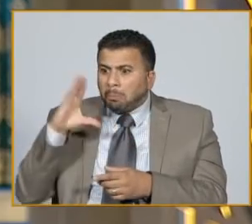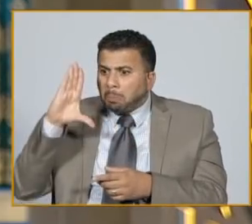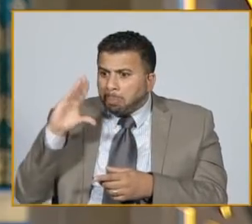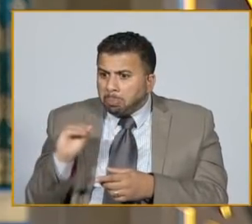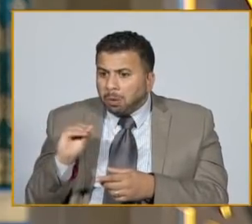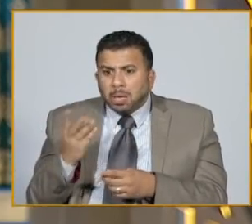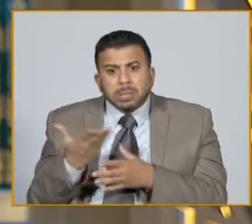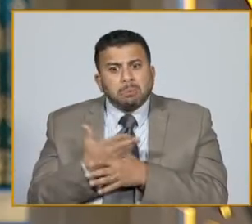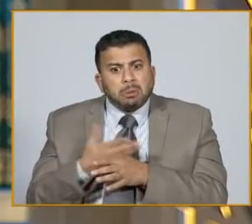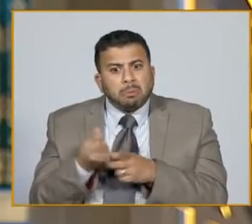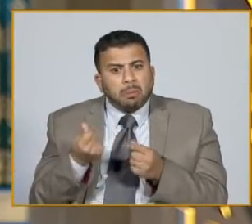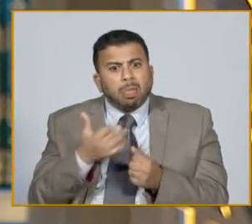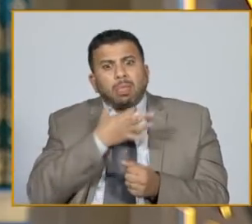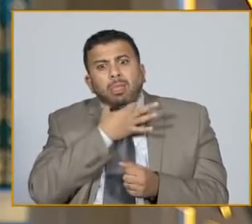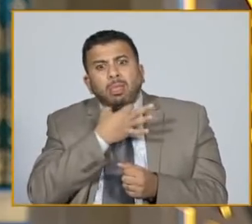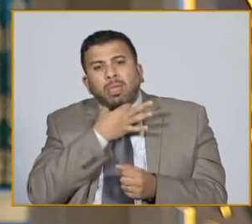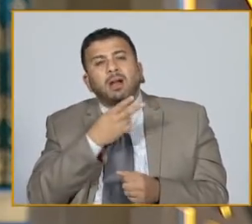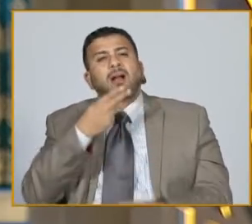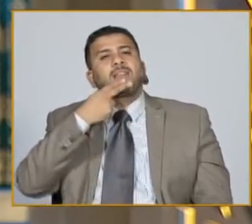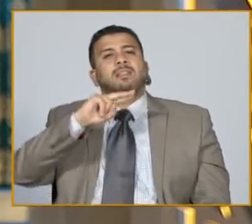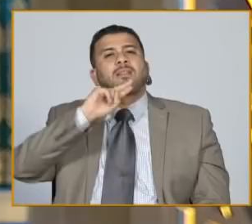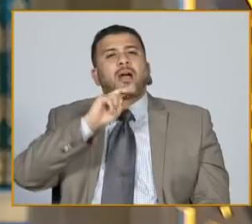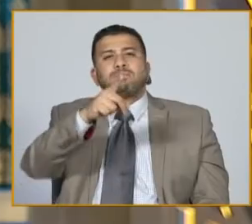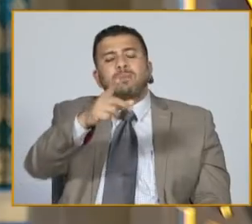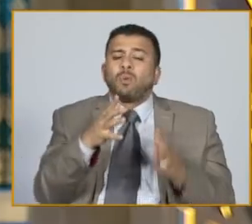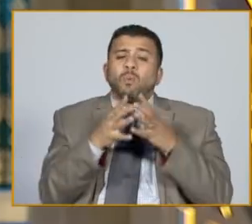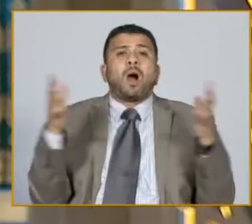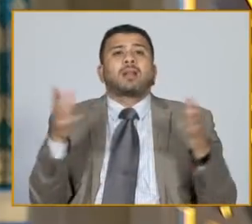قال ولما ذكر قضية التجارة